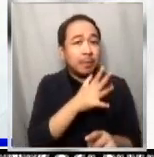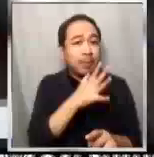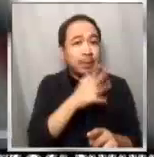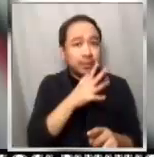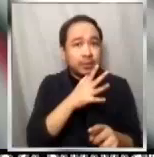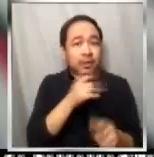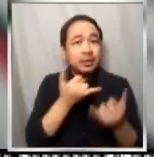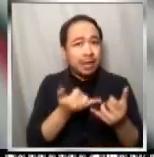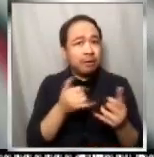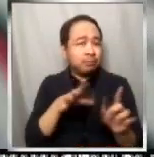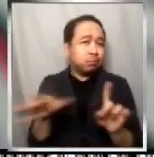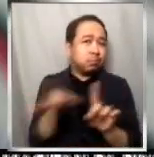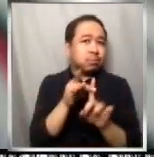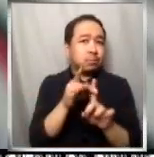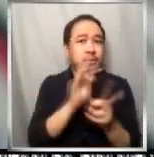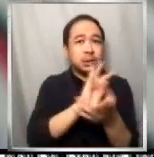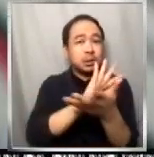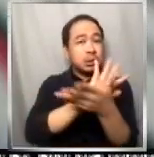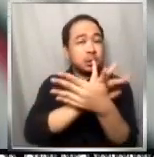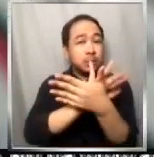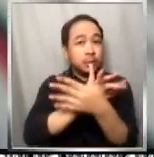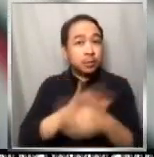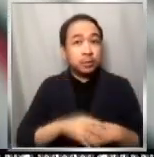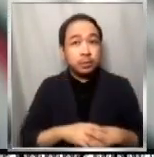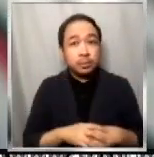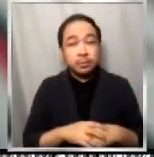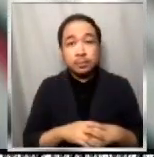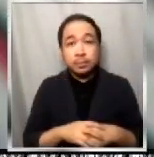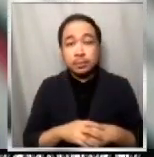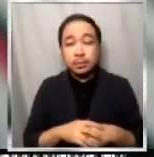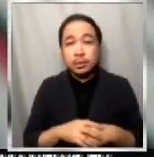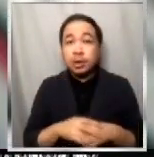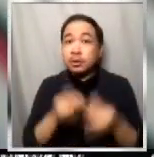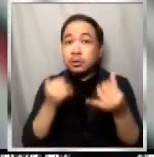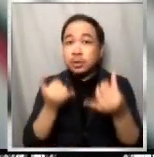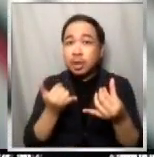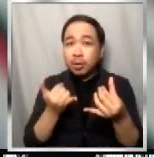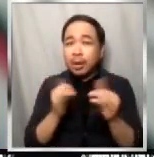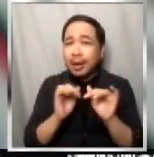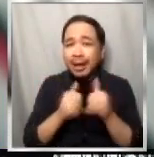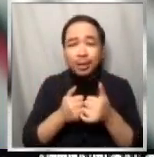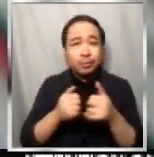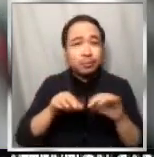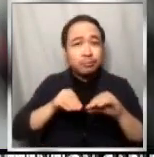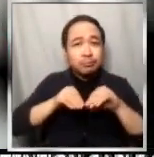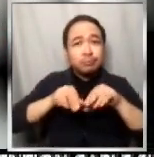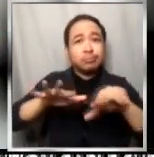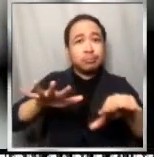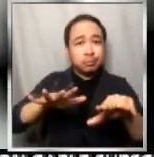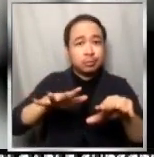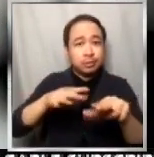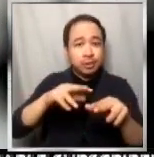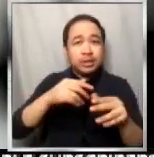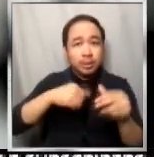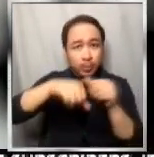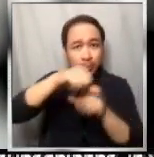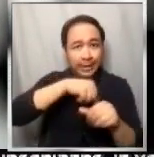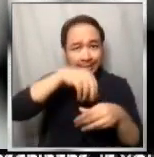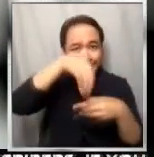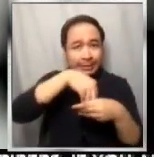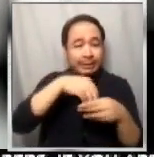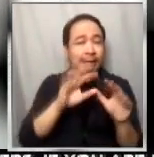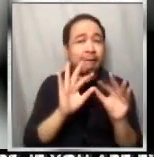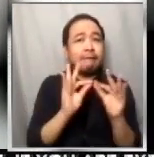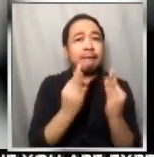lungsod. So ang taas po talaga ng transmission sa dun sa mga pamilya. Unlike po before,